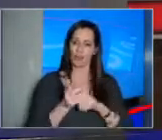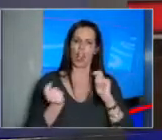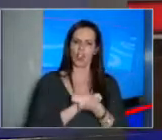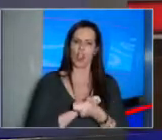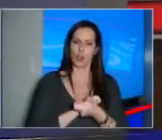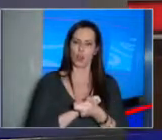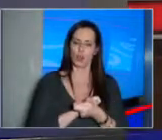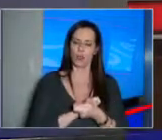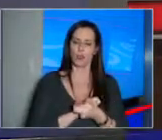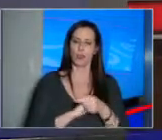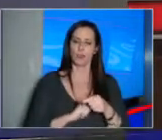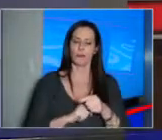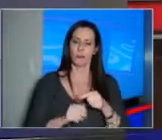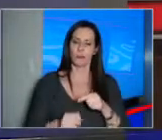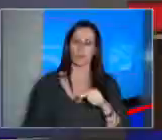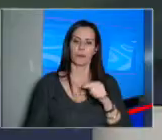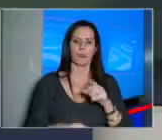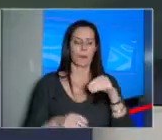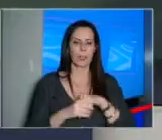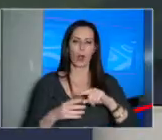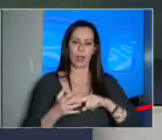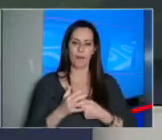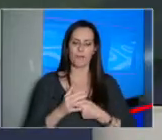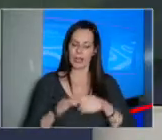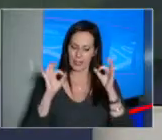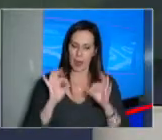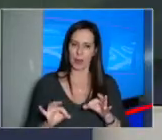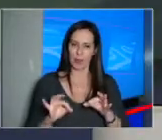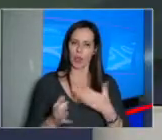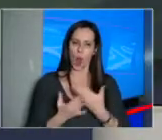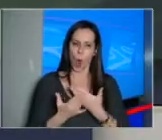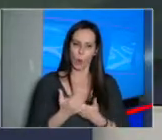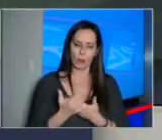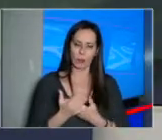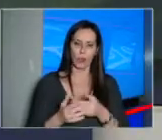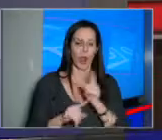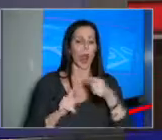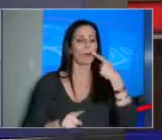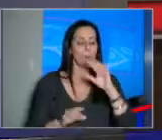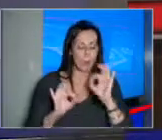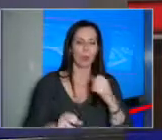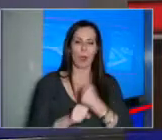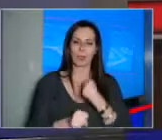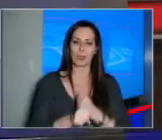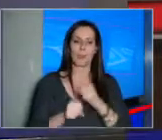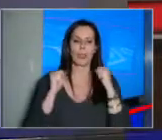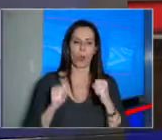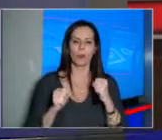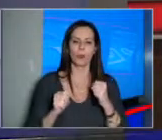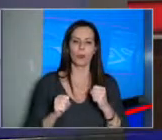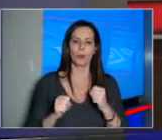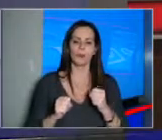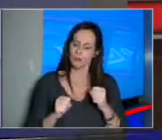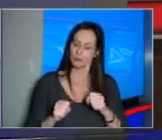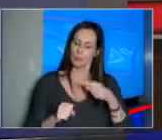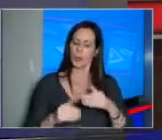את זה באופן שוטף, מתוך כוונת אמת להוכיח, לא בדיבורים, במעשים, שהביטוח הלאומי ראוי